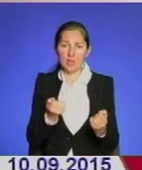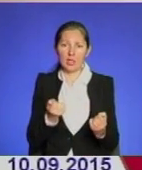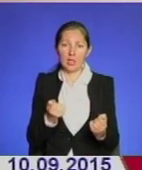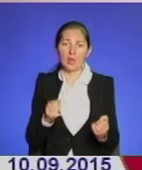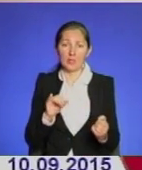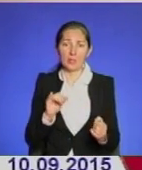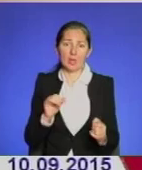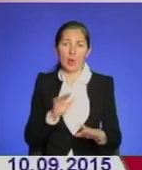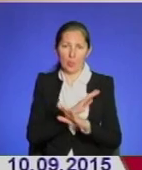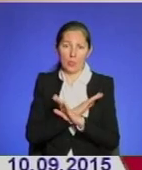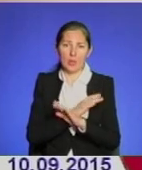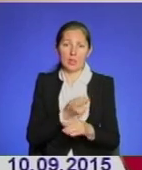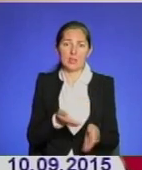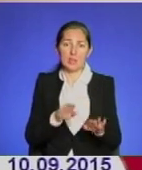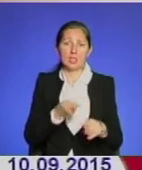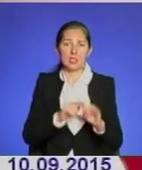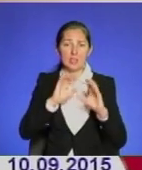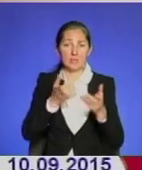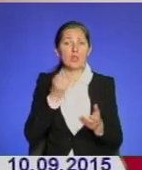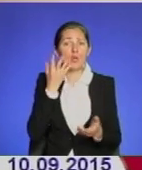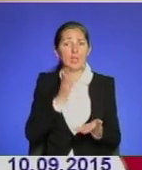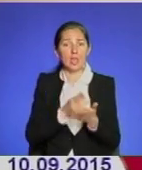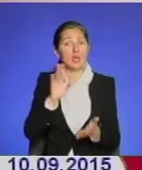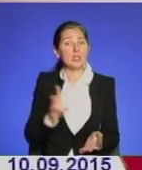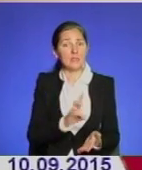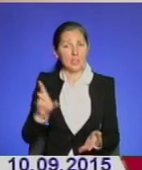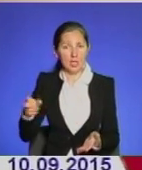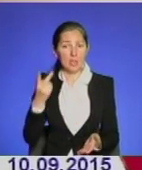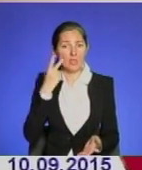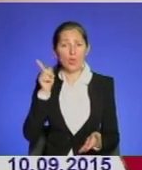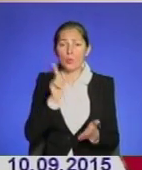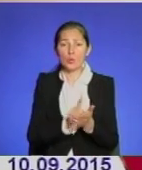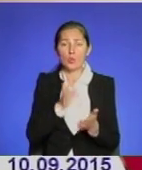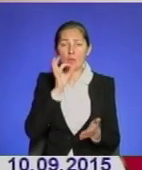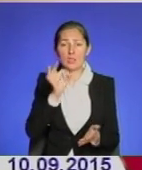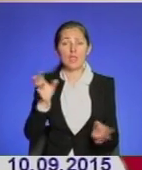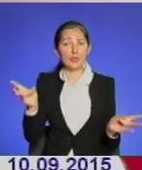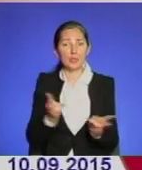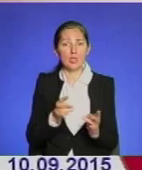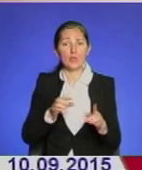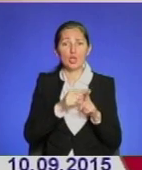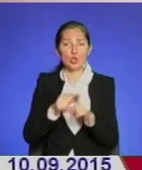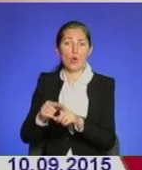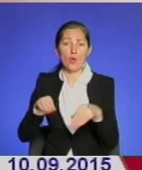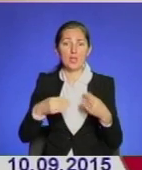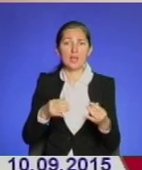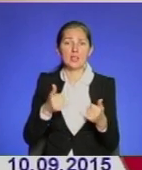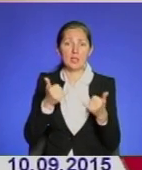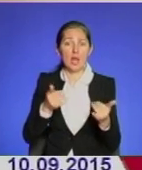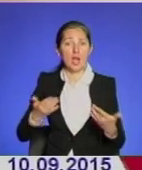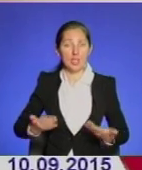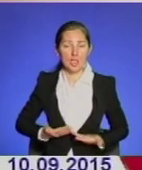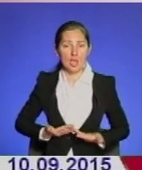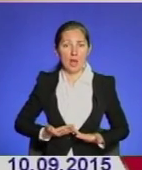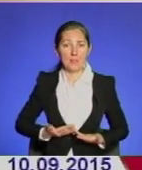є священик, він завжди обов'язково скаже потрібне слово і дасть на життя. На життя, і я